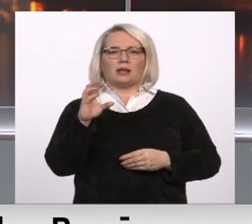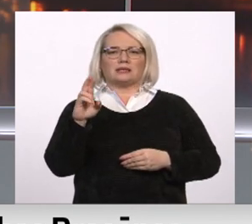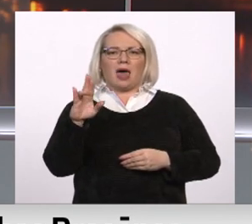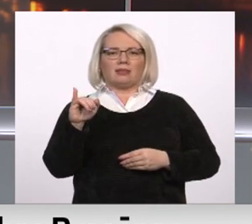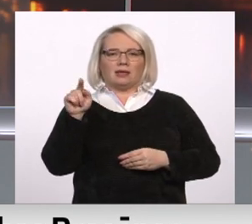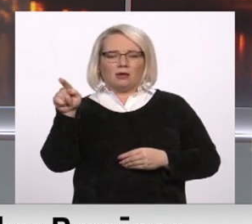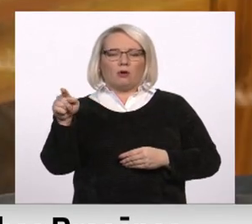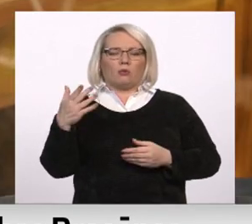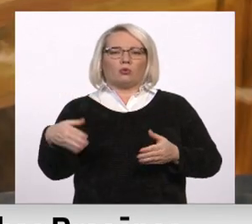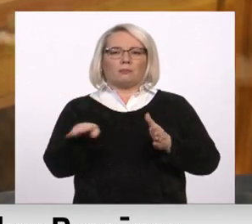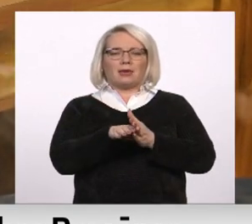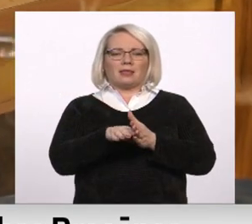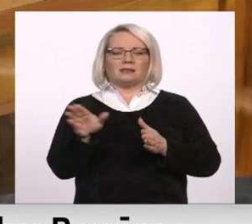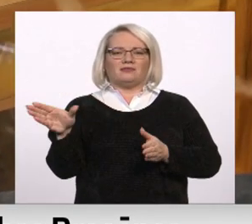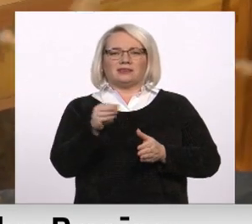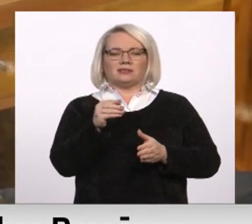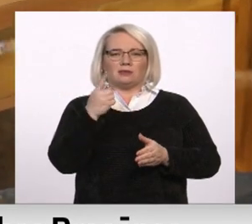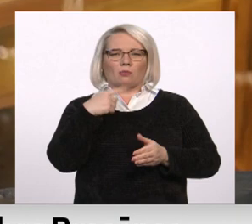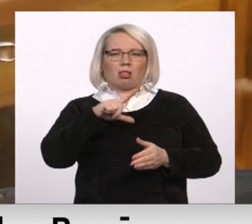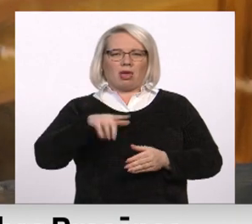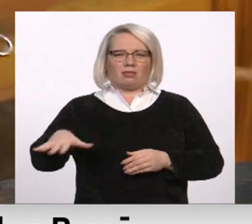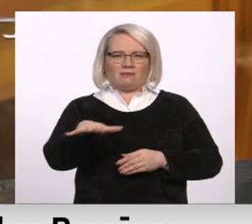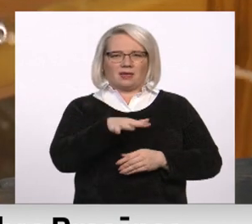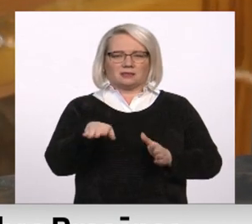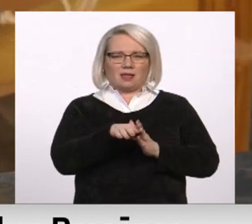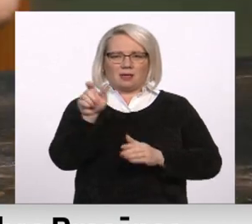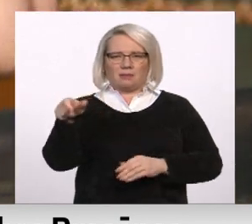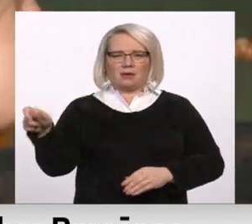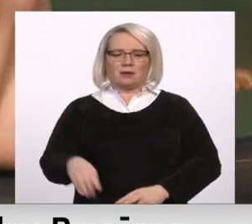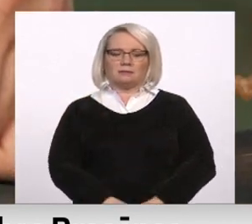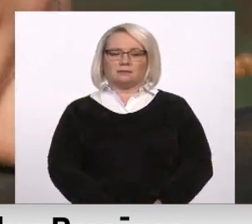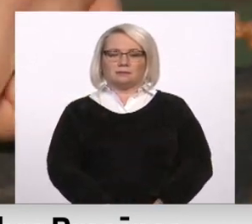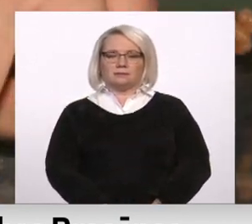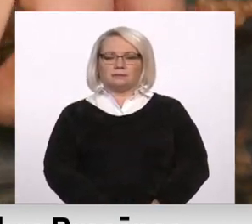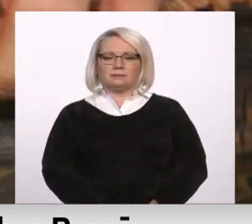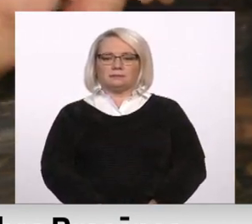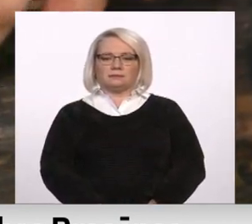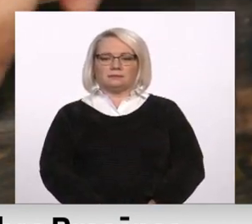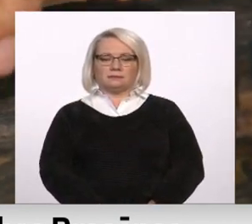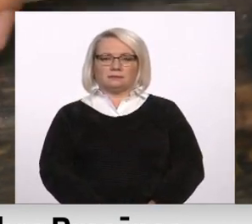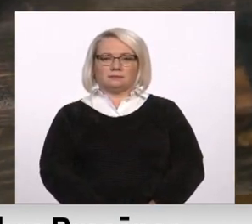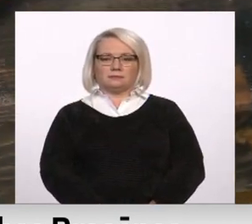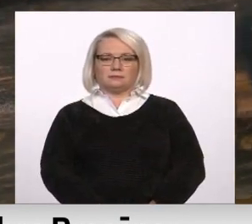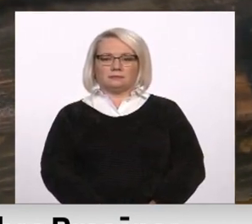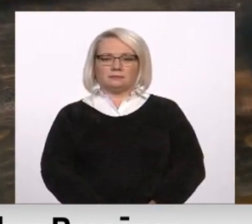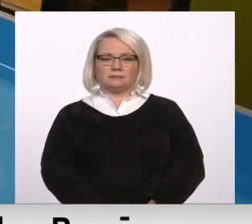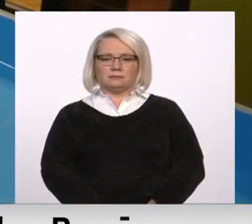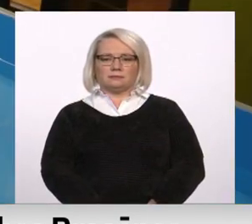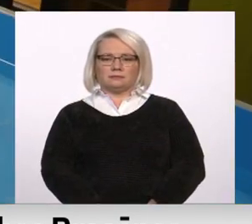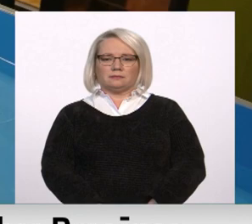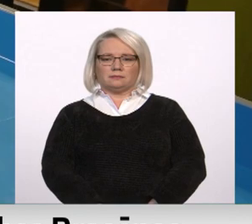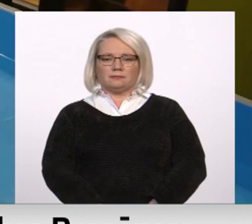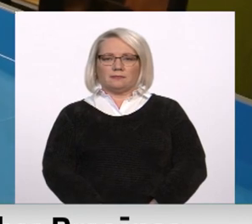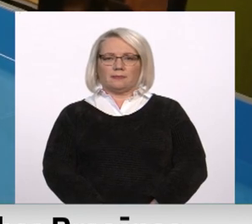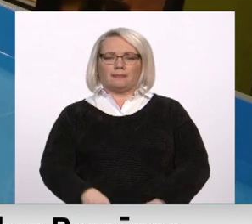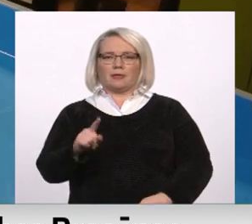Latvijas. Jāskaita līdz 70 reizes, kur ir propeleri, un pasaka, ka gatavs un ejiet startēt.